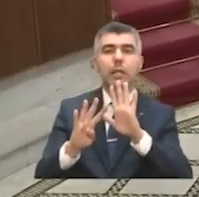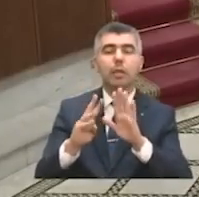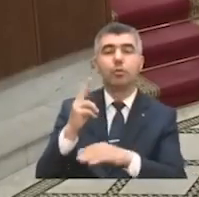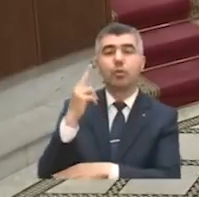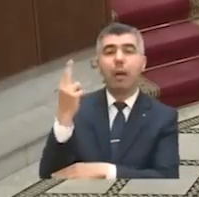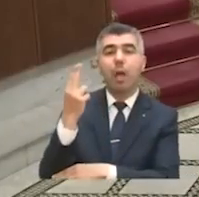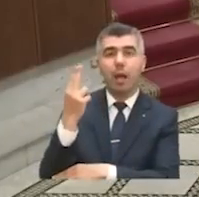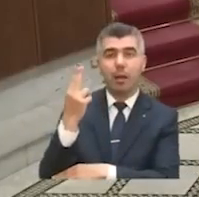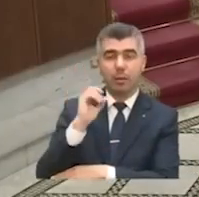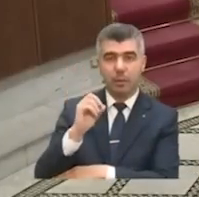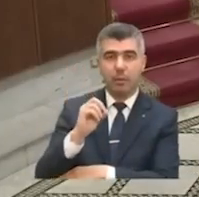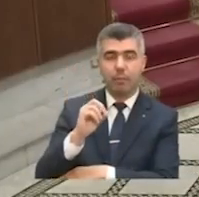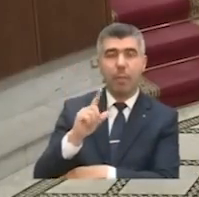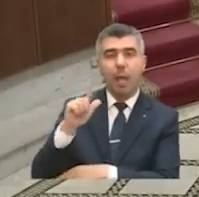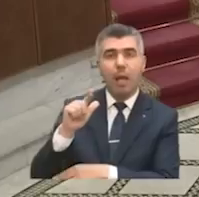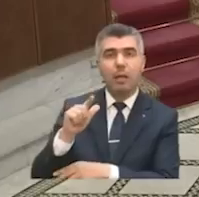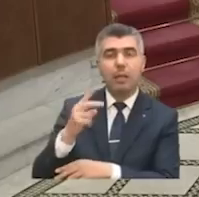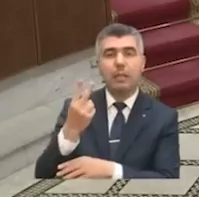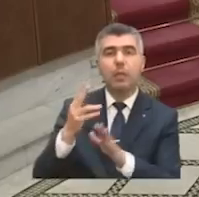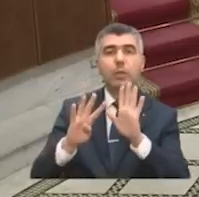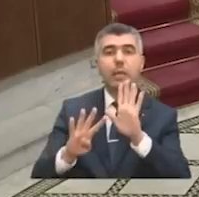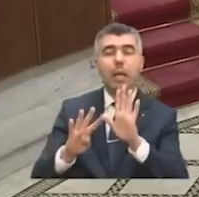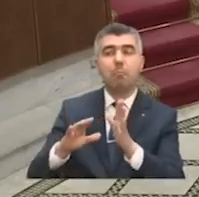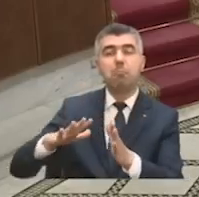الدولة وفيها لي فونداسيون، 92 في مدينة واحدة.